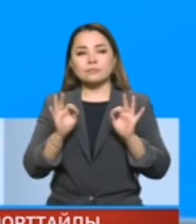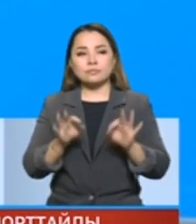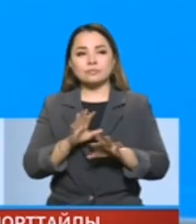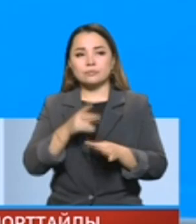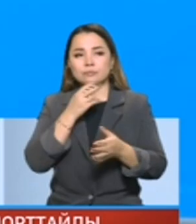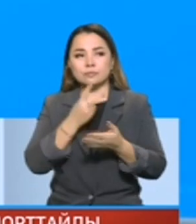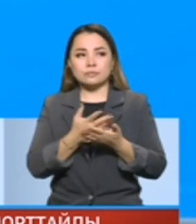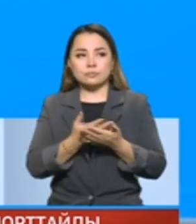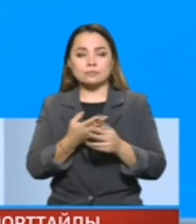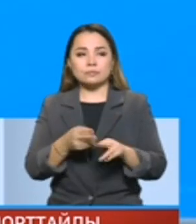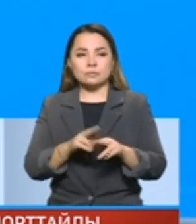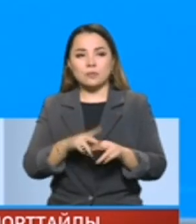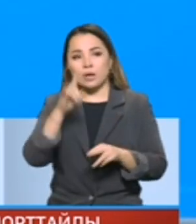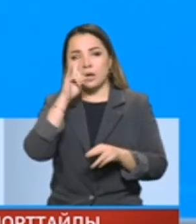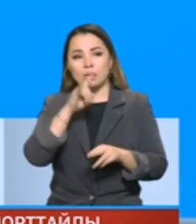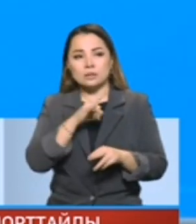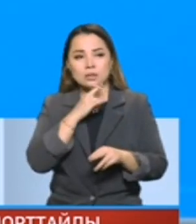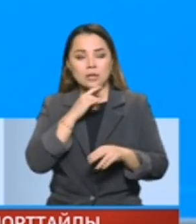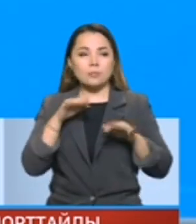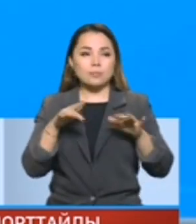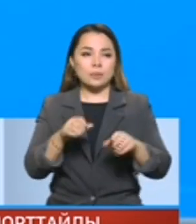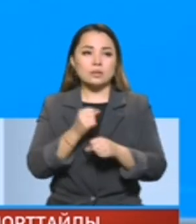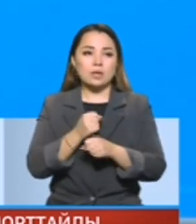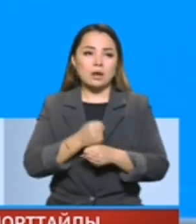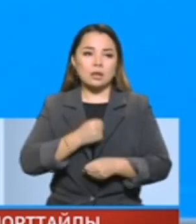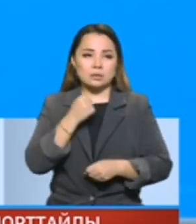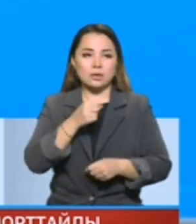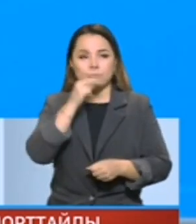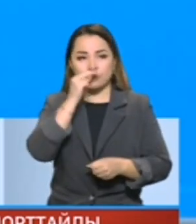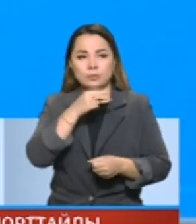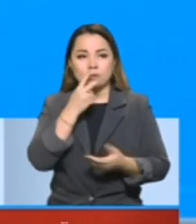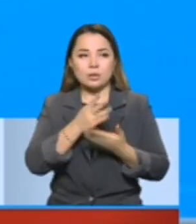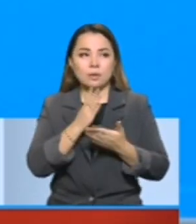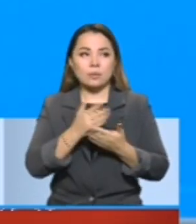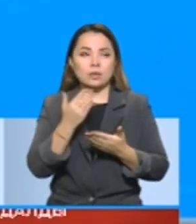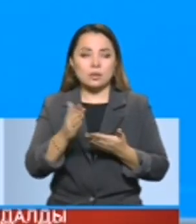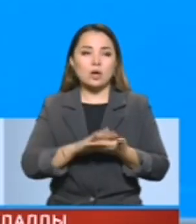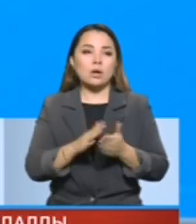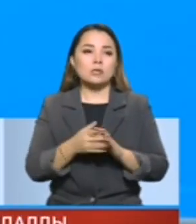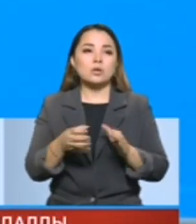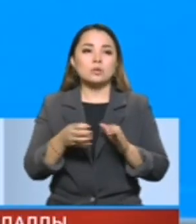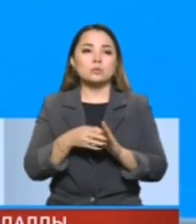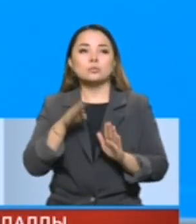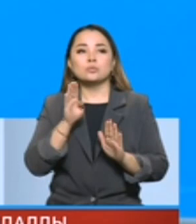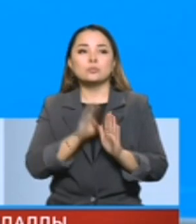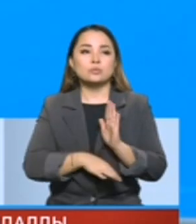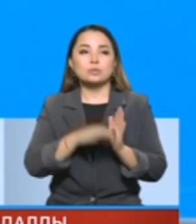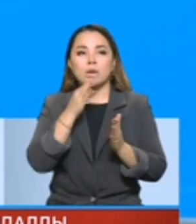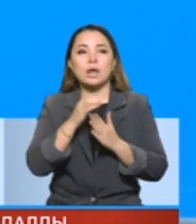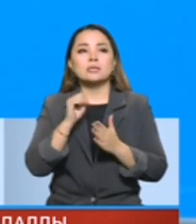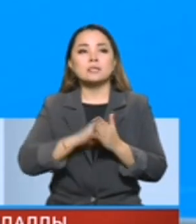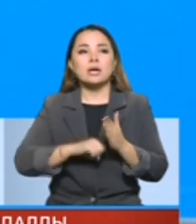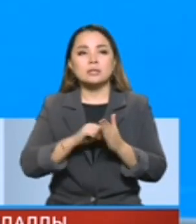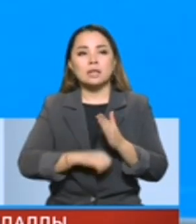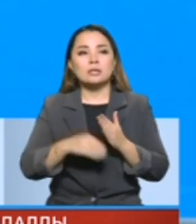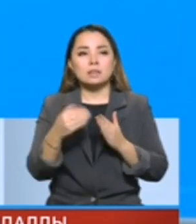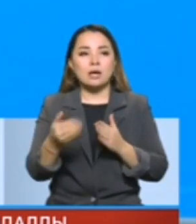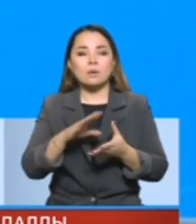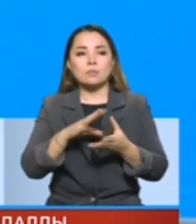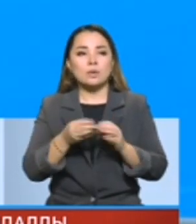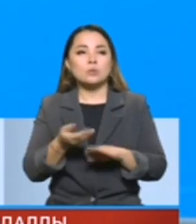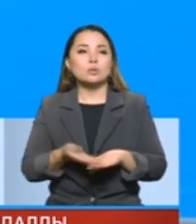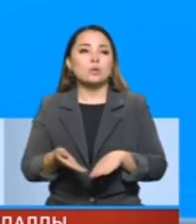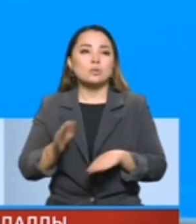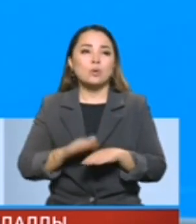емес. Қазақстан мұндай тәсілдерді қатаң айыптайды. Ахуал шығып кетсе, оның салдары тіпті